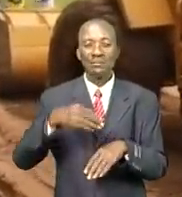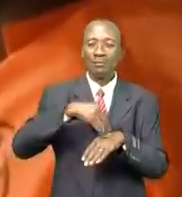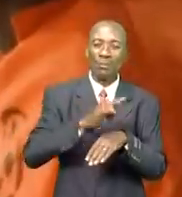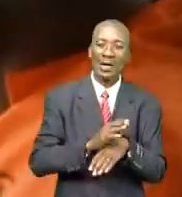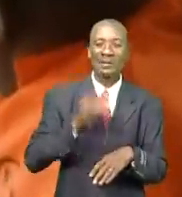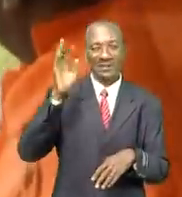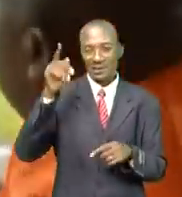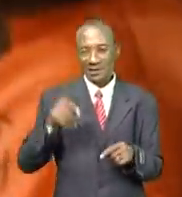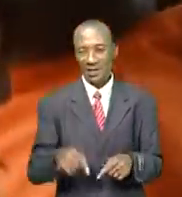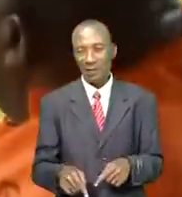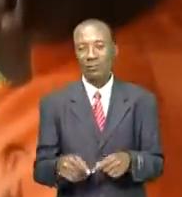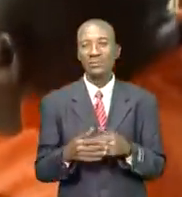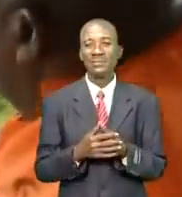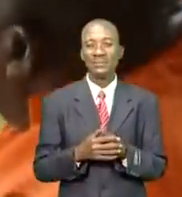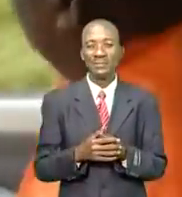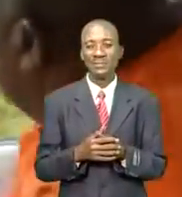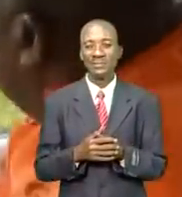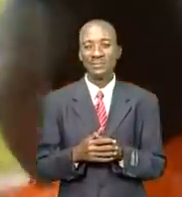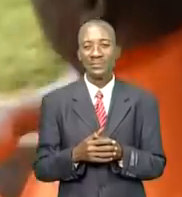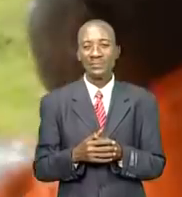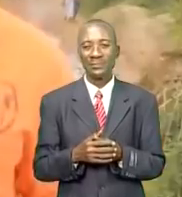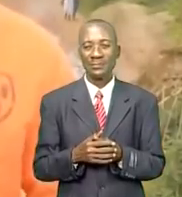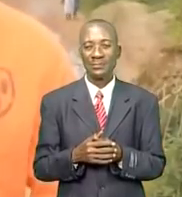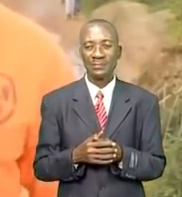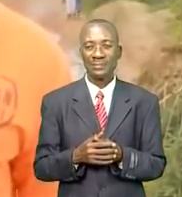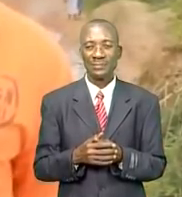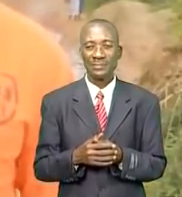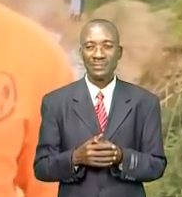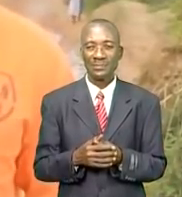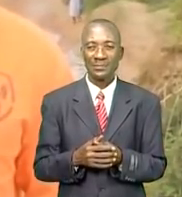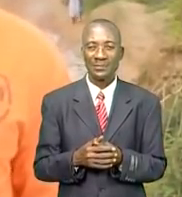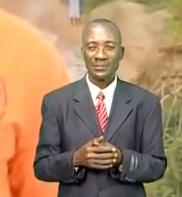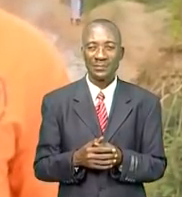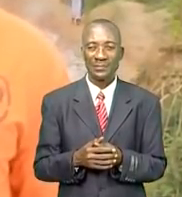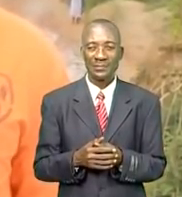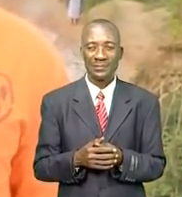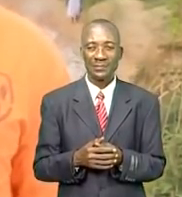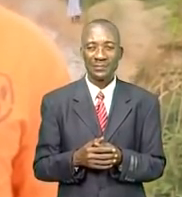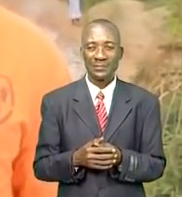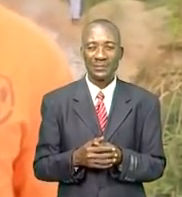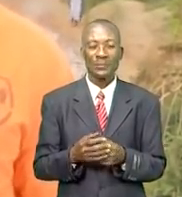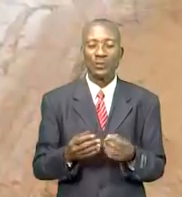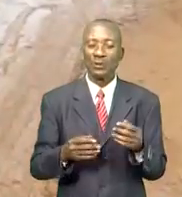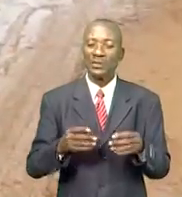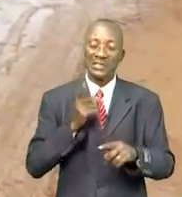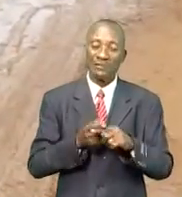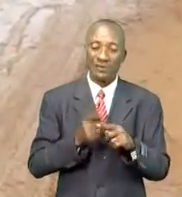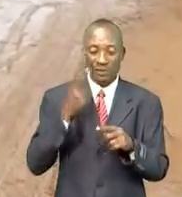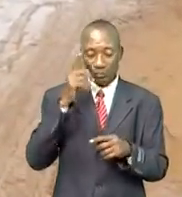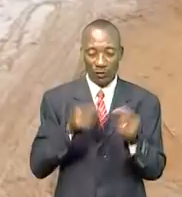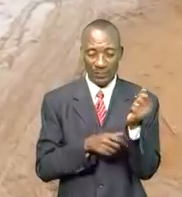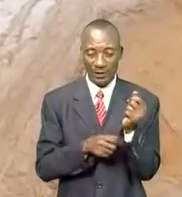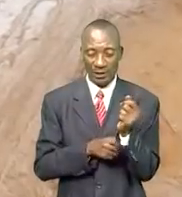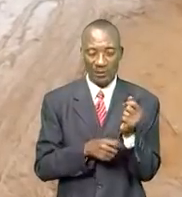la cité en vivres frais. C'est impossible pour que les gens puisse accéder à mausolée des faits président Kassavoub. Ici, nous